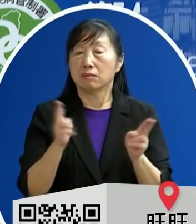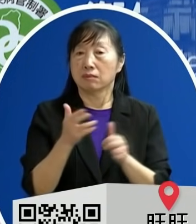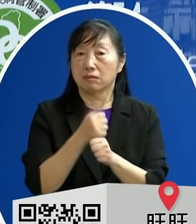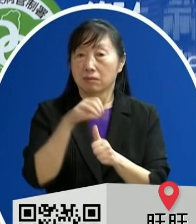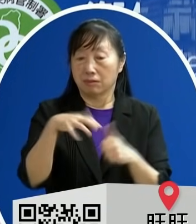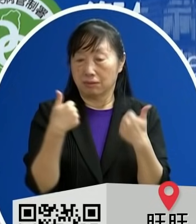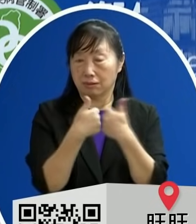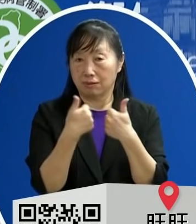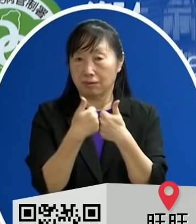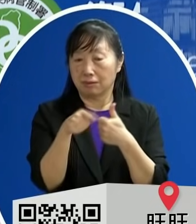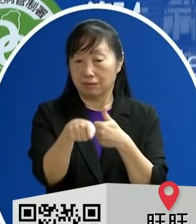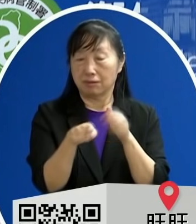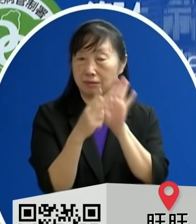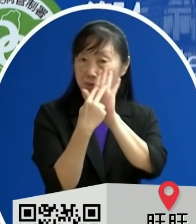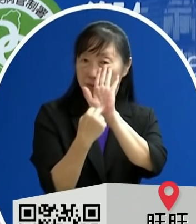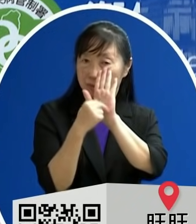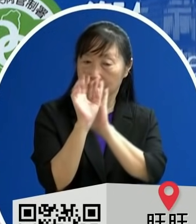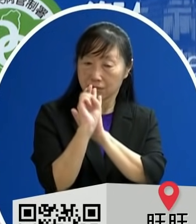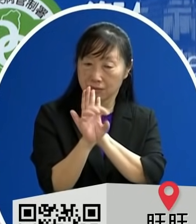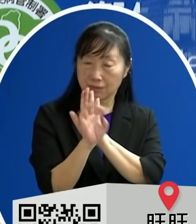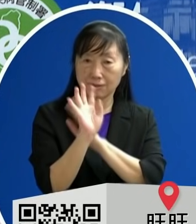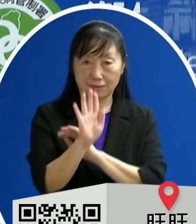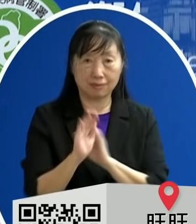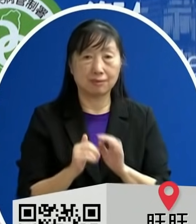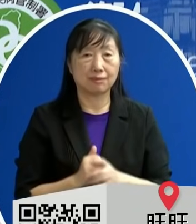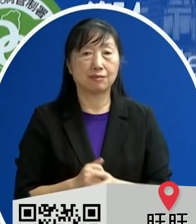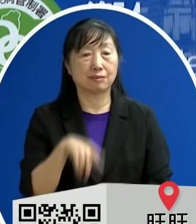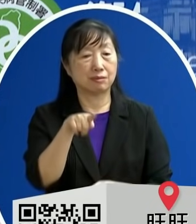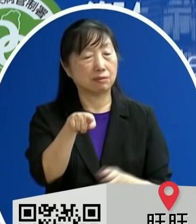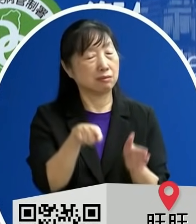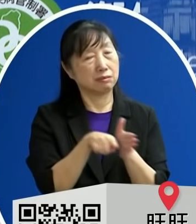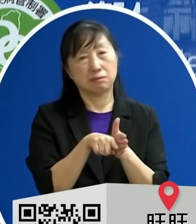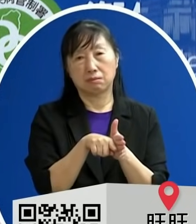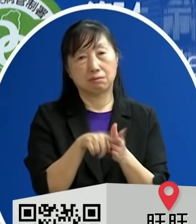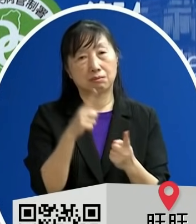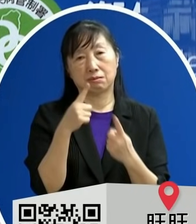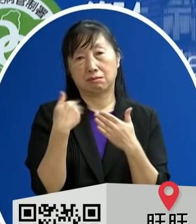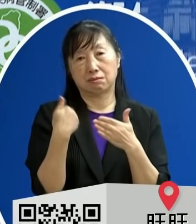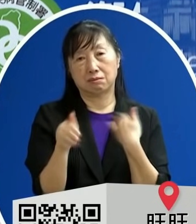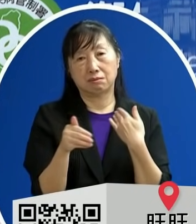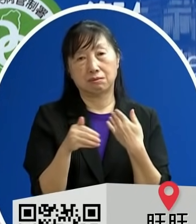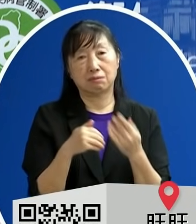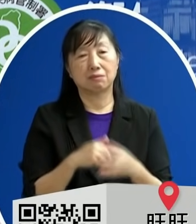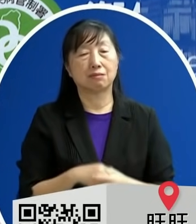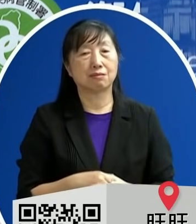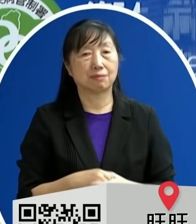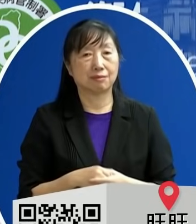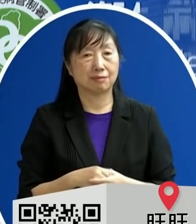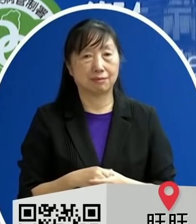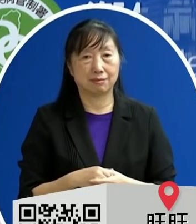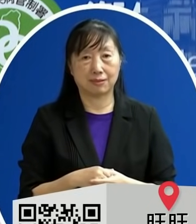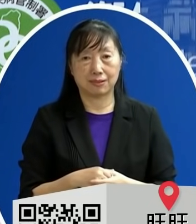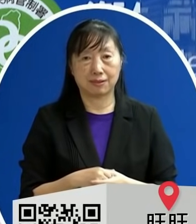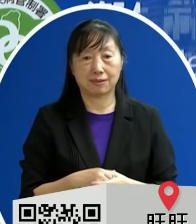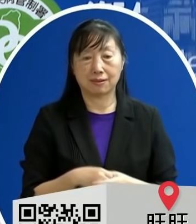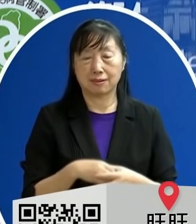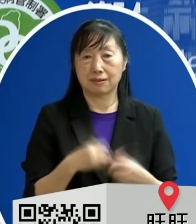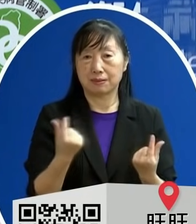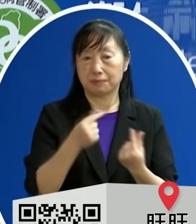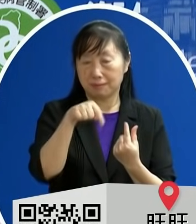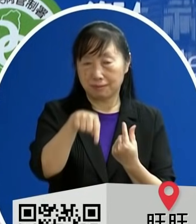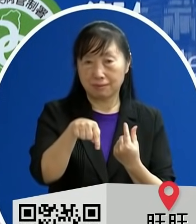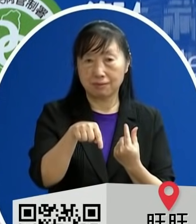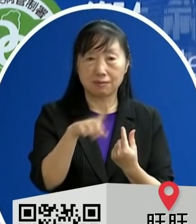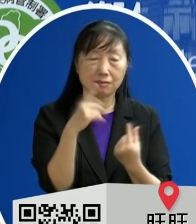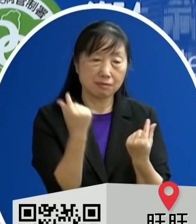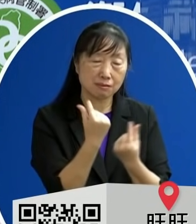会议里面就跟他讲过这样的方式恐怕不是一个理想的一个方式。那尤其在这里面等于